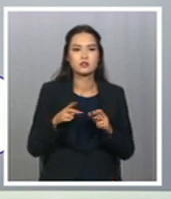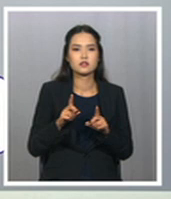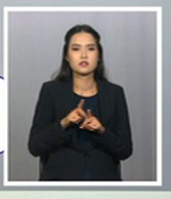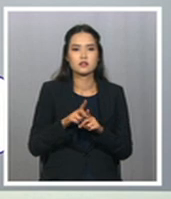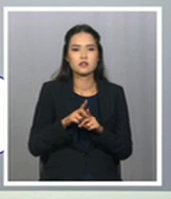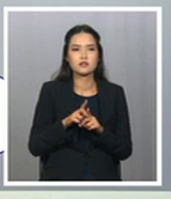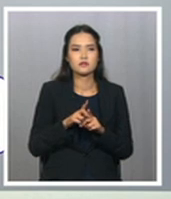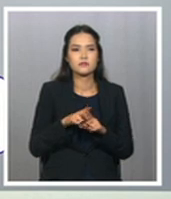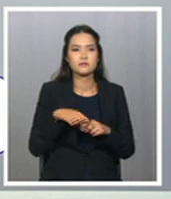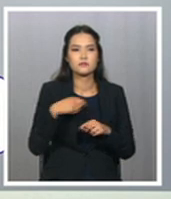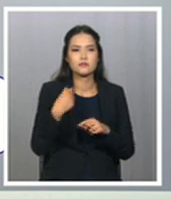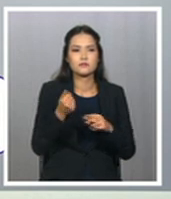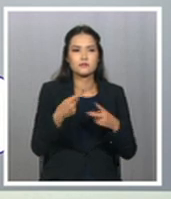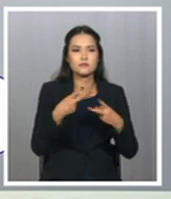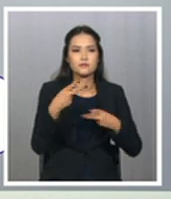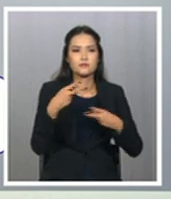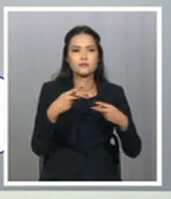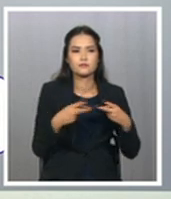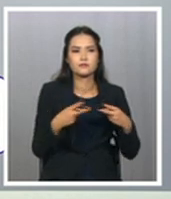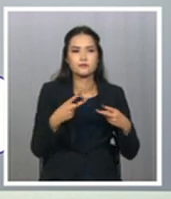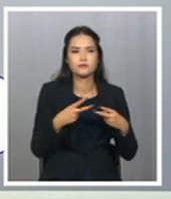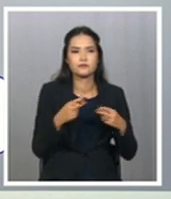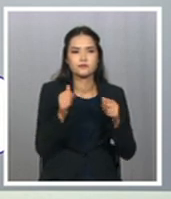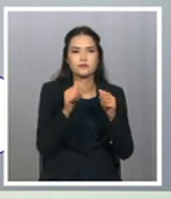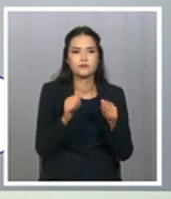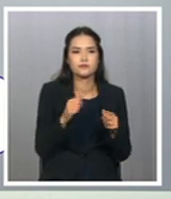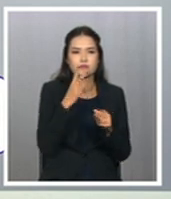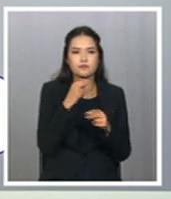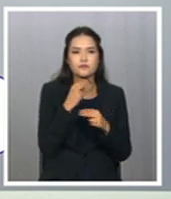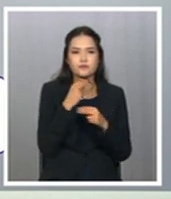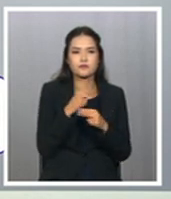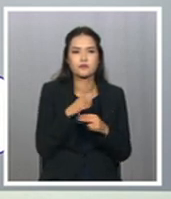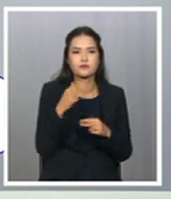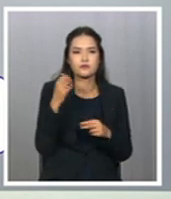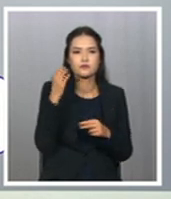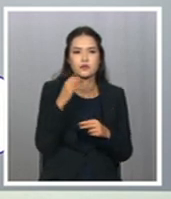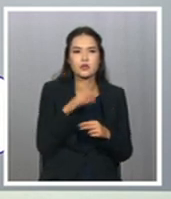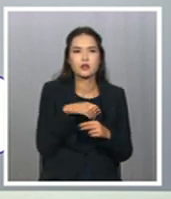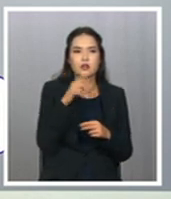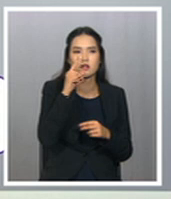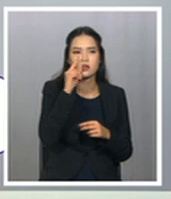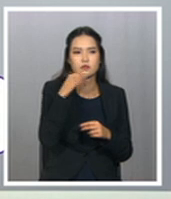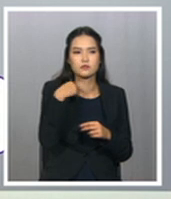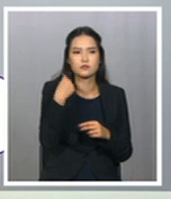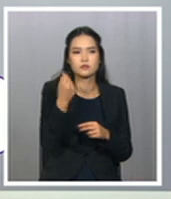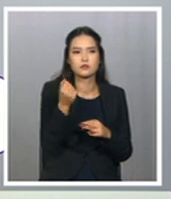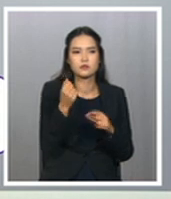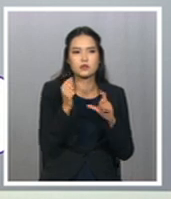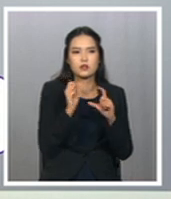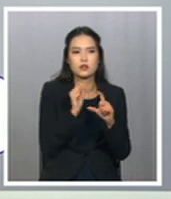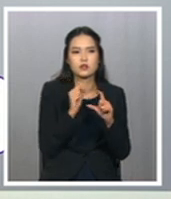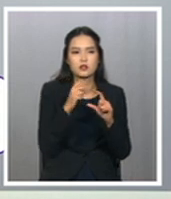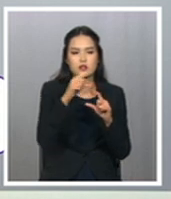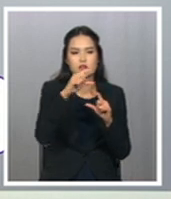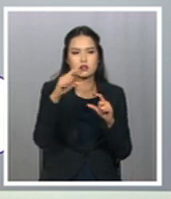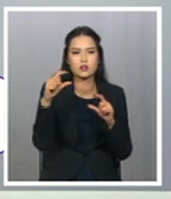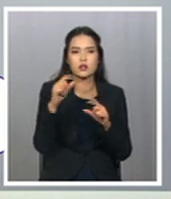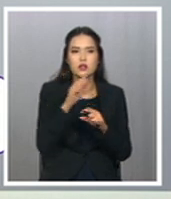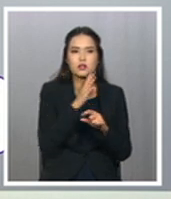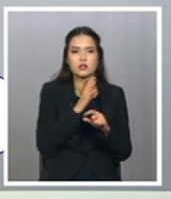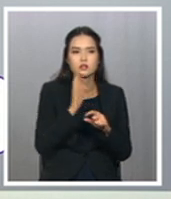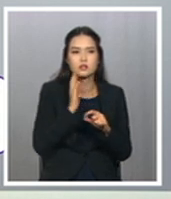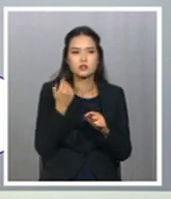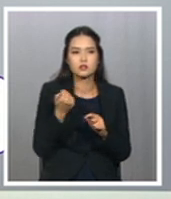Және оларды пеннет торына саламыз. Естеріңізде болса, аталық гаметаларды біз пеннет торының үстіңгі бөлігіне, ал